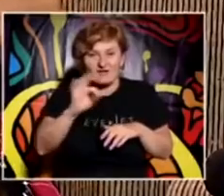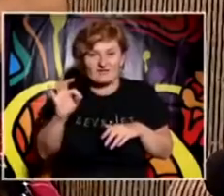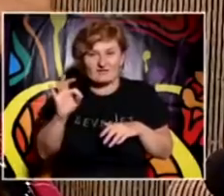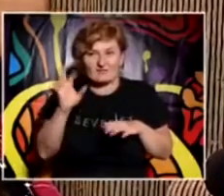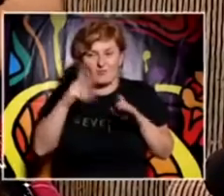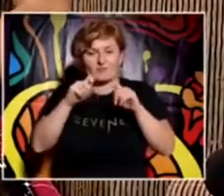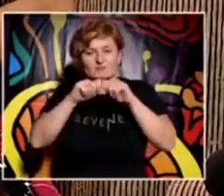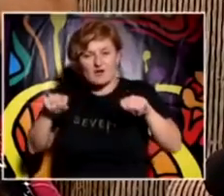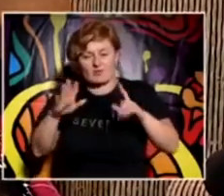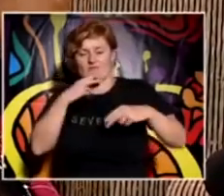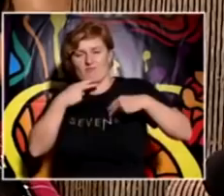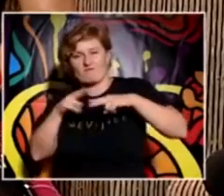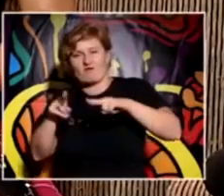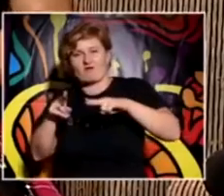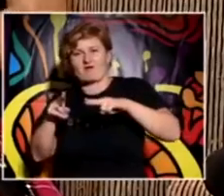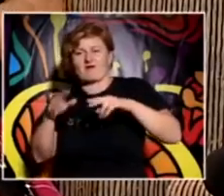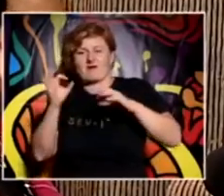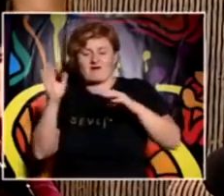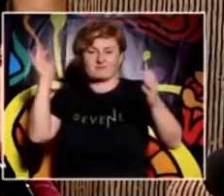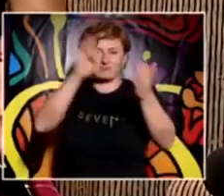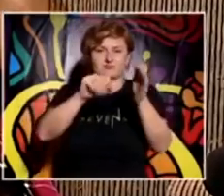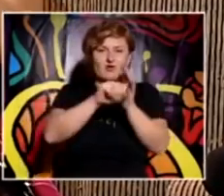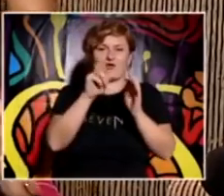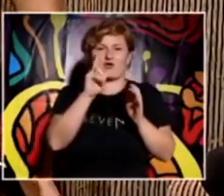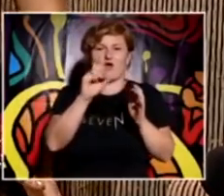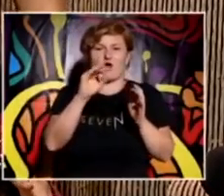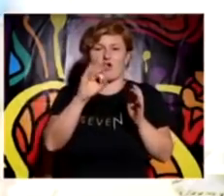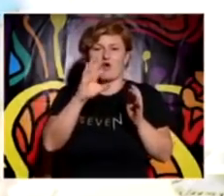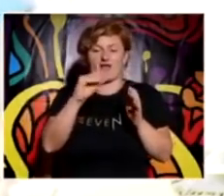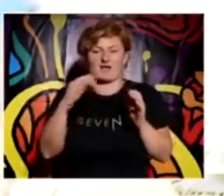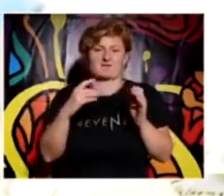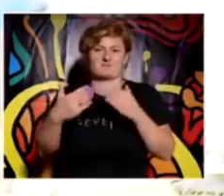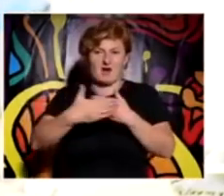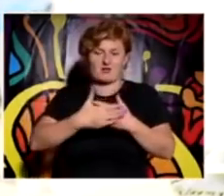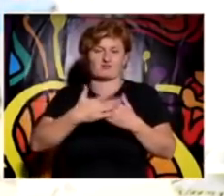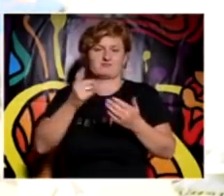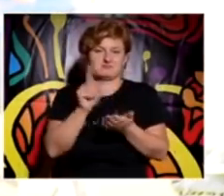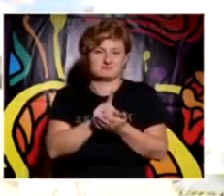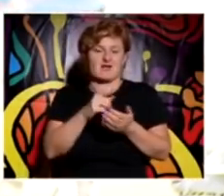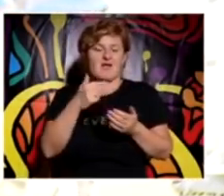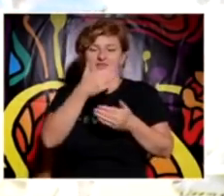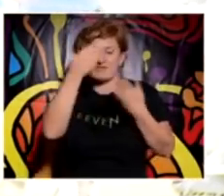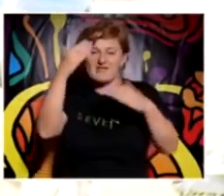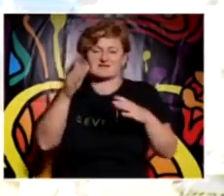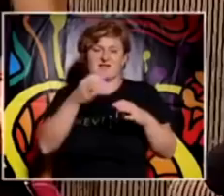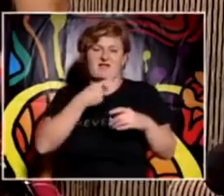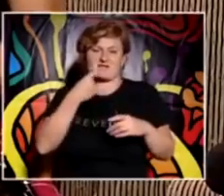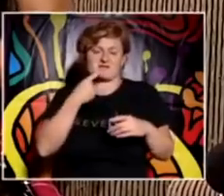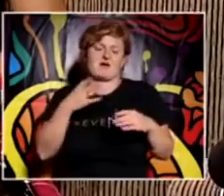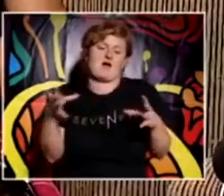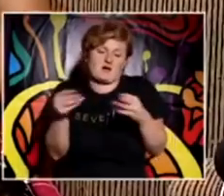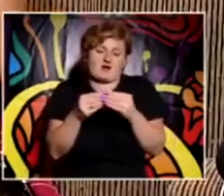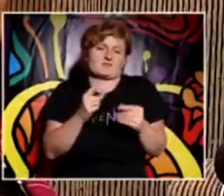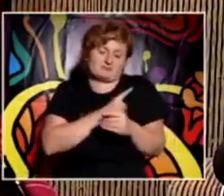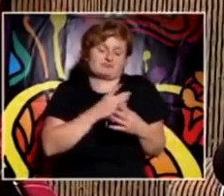potem ona do niego wróciła i pojechała, teraz są małżeństwem, żyją w Korei, ona nie zna języka, ale dla niego tam jest. I to jest dla mnie znowu też takie budujące,